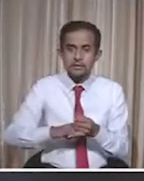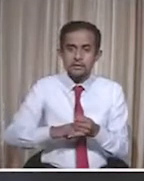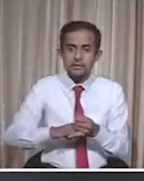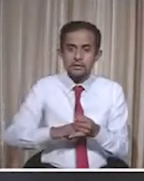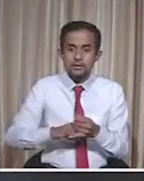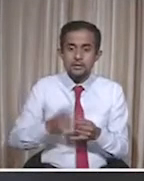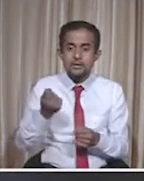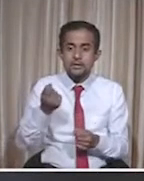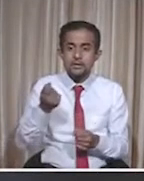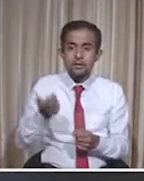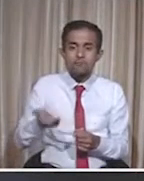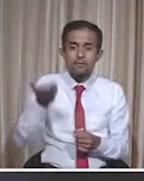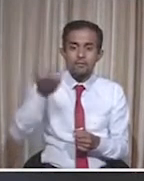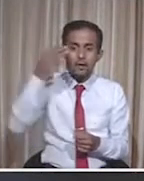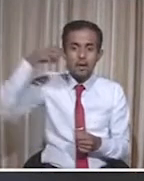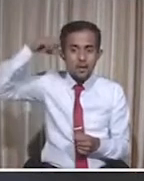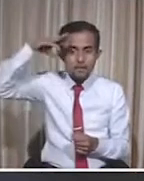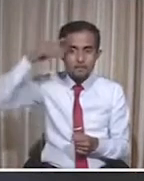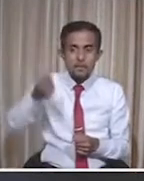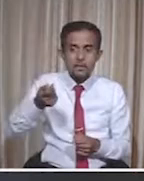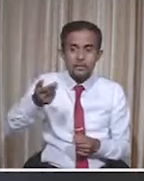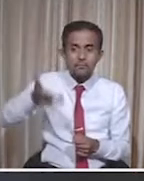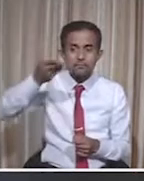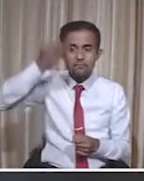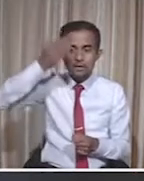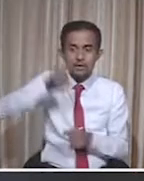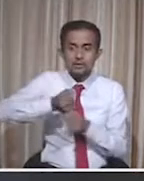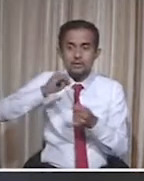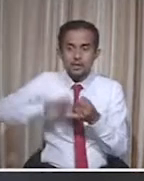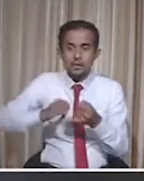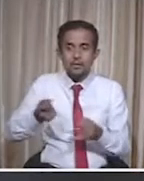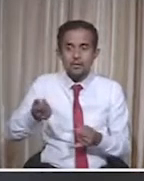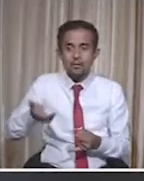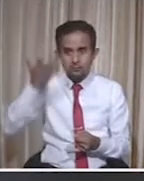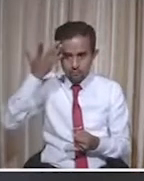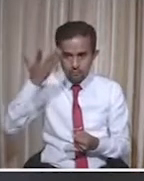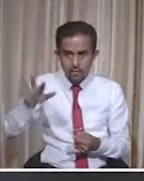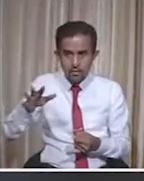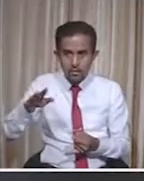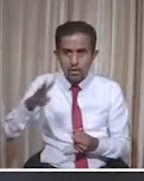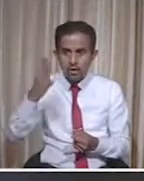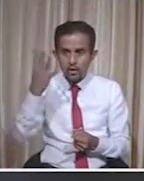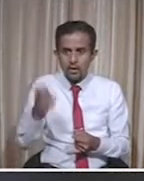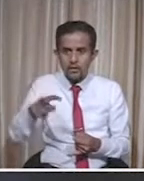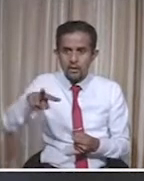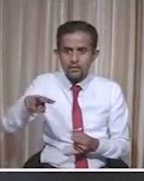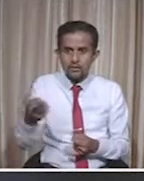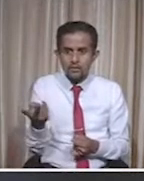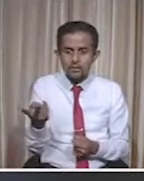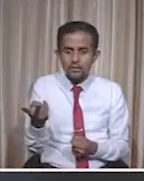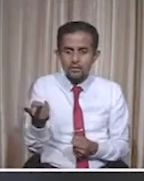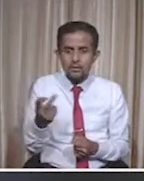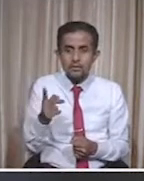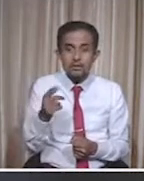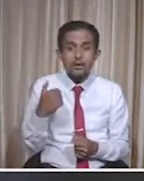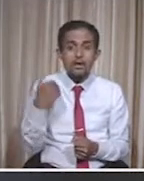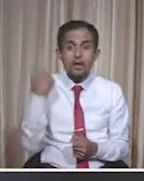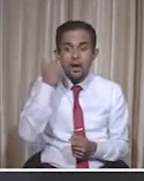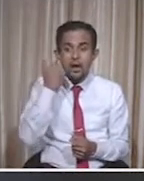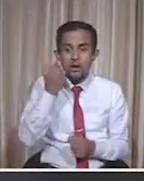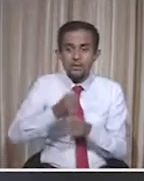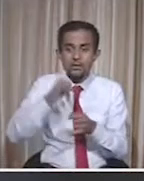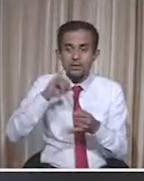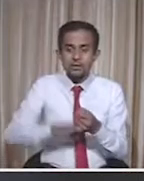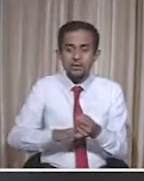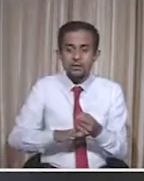ඒවැය මිල වැඩි කරන්න විදුලිය මිල වැඩි කරන්න දැන්ටමත් ගෑස් මිල වැඩි කරලා තියෙනවා තෙල් 4200 ගෑස් ලාෆ් ගෑස් එක